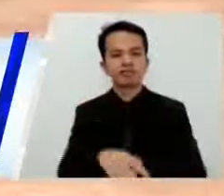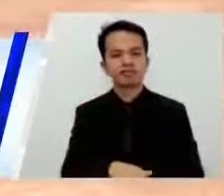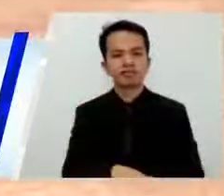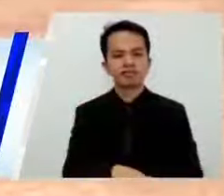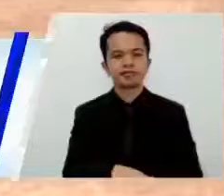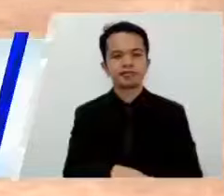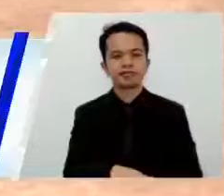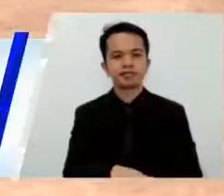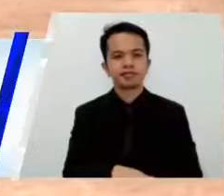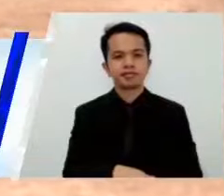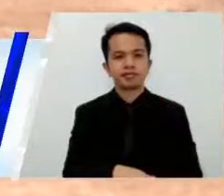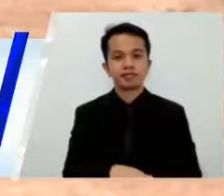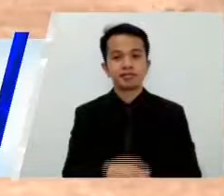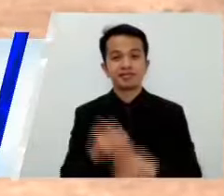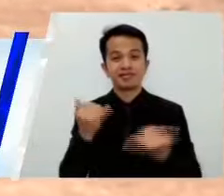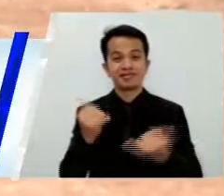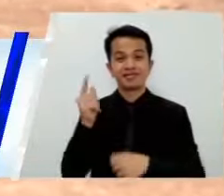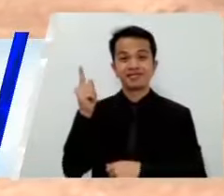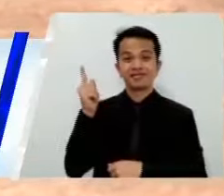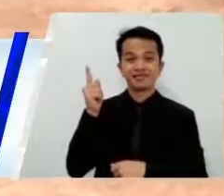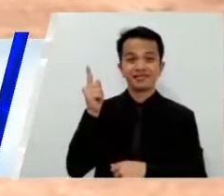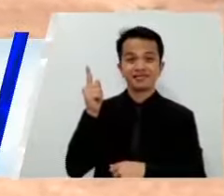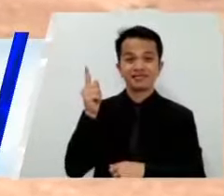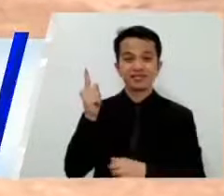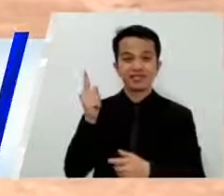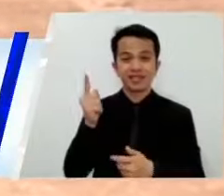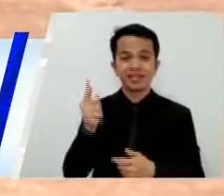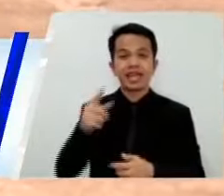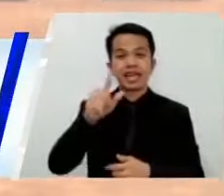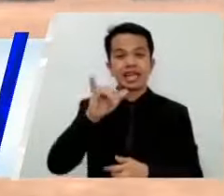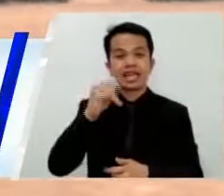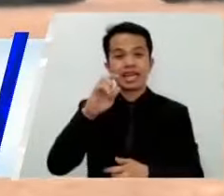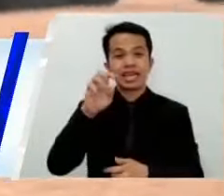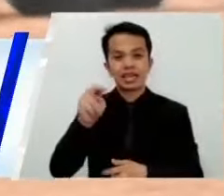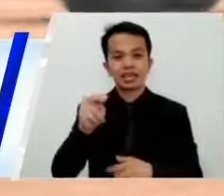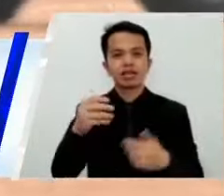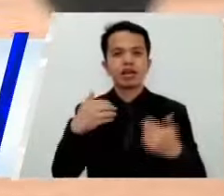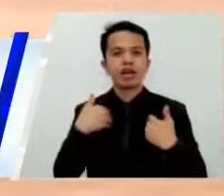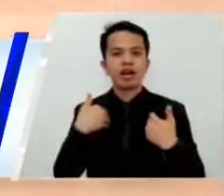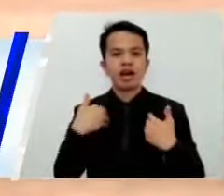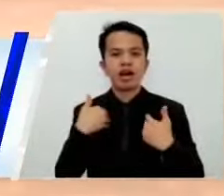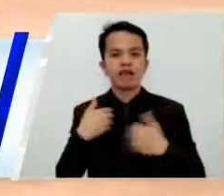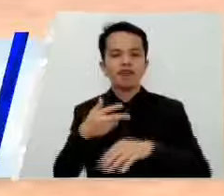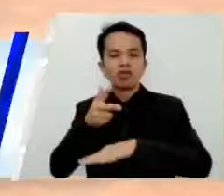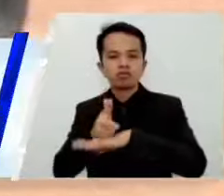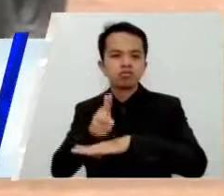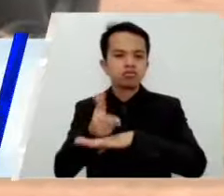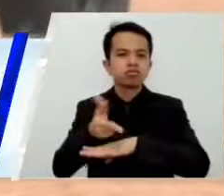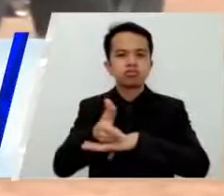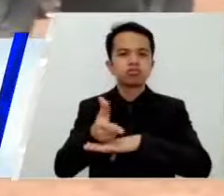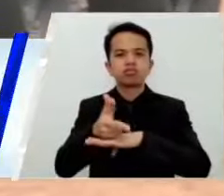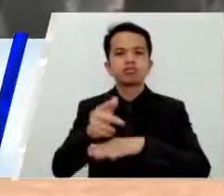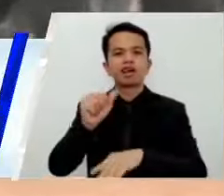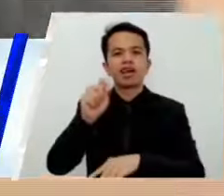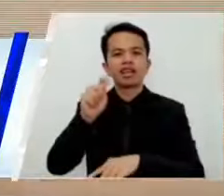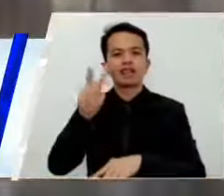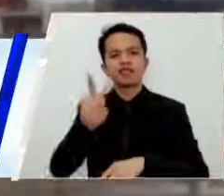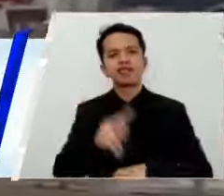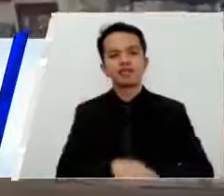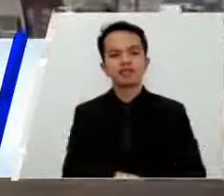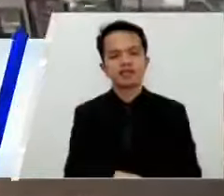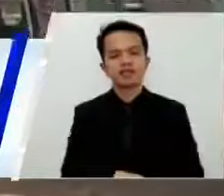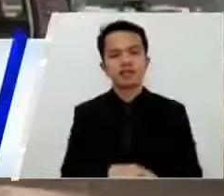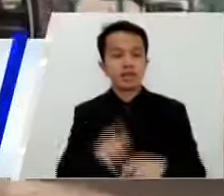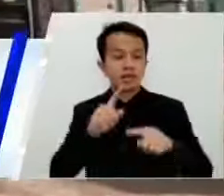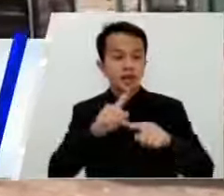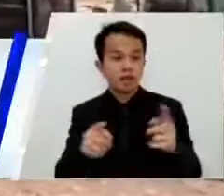At sa recreational park nito sa Lingayen, may touch of adventure hatid ng ATV rides. Pero ang talagang